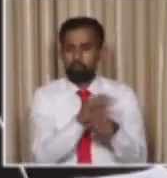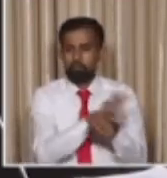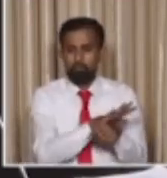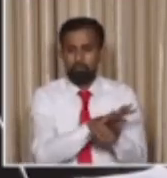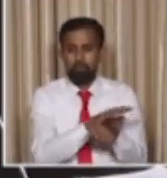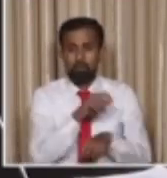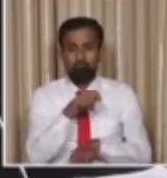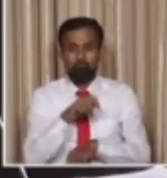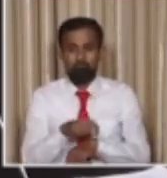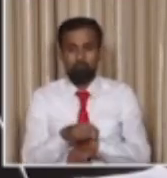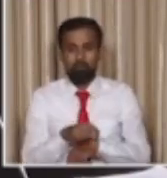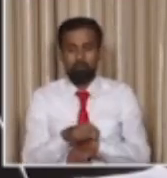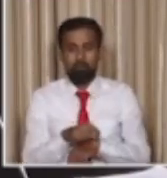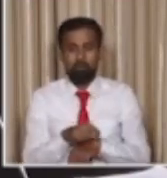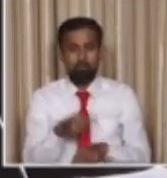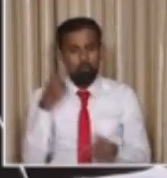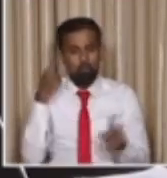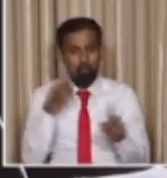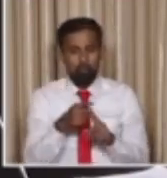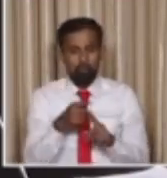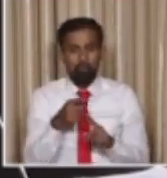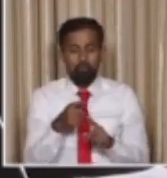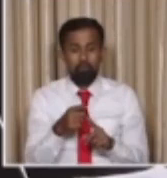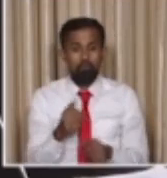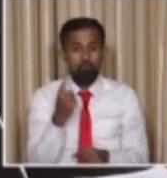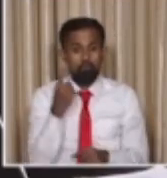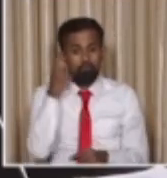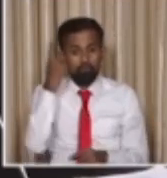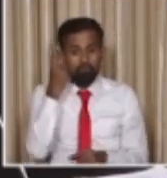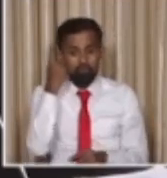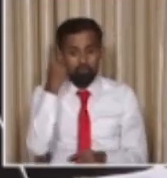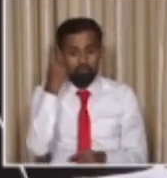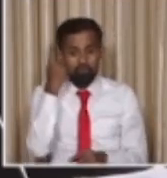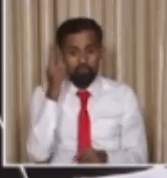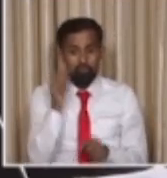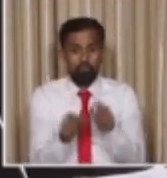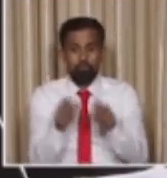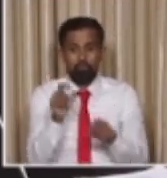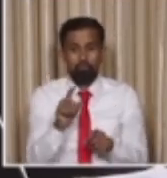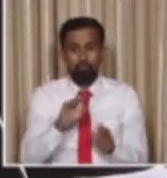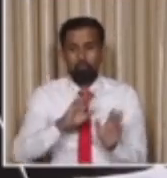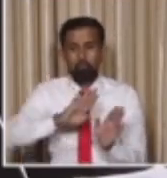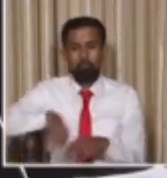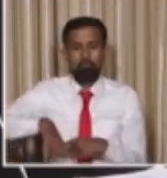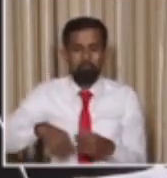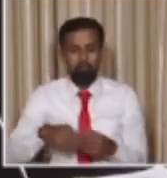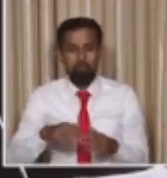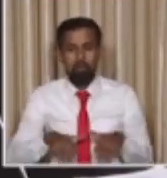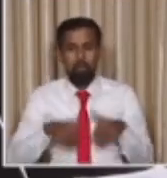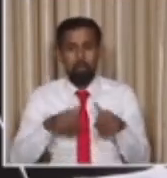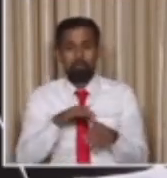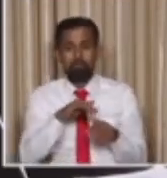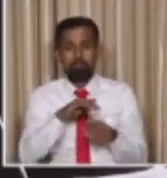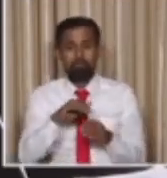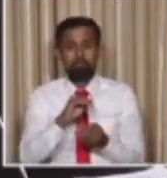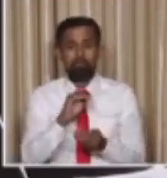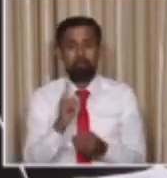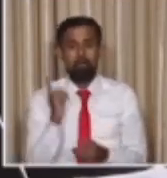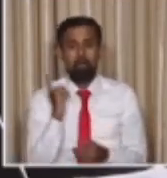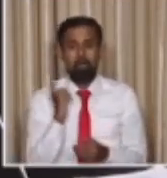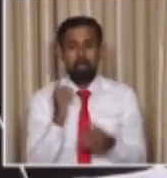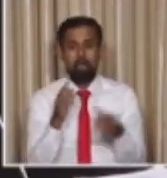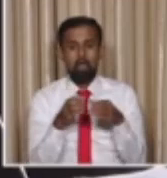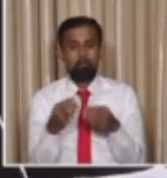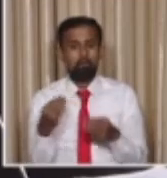ආපු වෙලාවේ මේ පිළිබඳව තිබිච්ච විශේෂඥ භාවයෙන් යුතු මිනිස්සු මග ඇරලා සෞඛ්‍ය සේවයේ ආරක්ෂක අංශ වලට